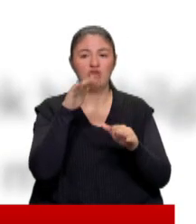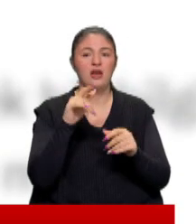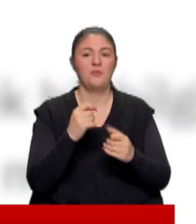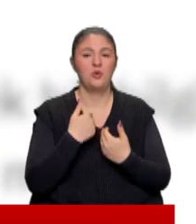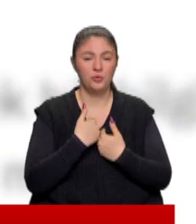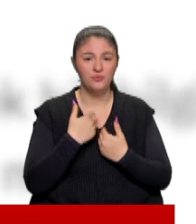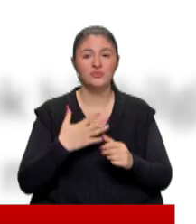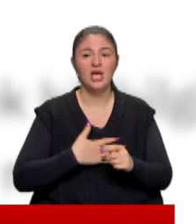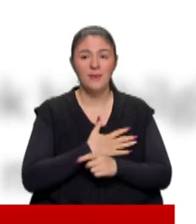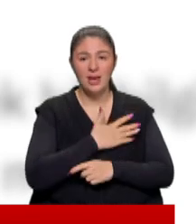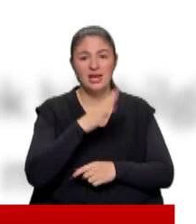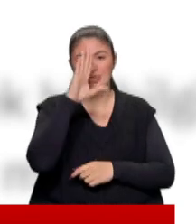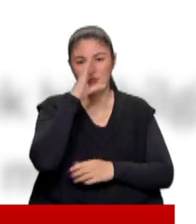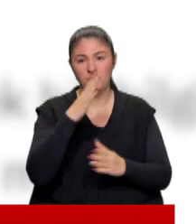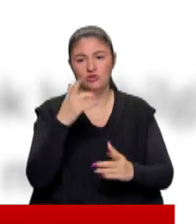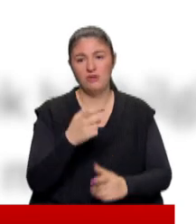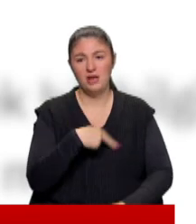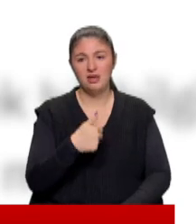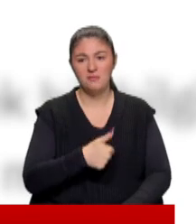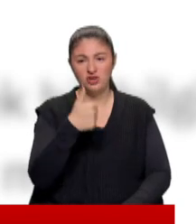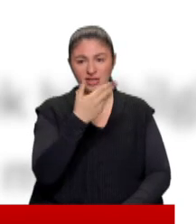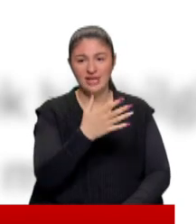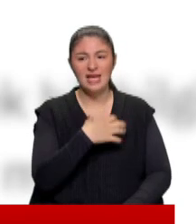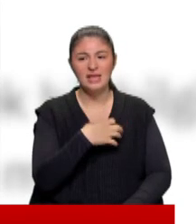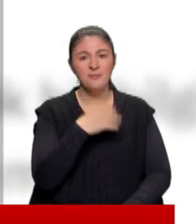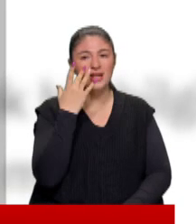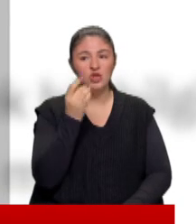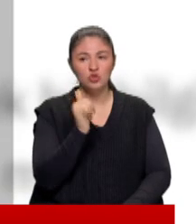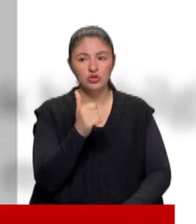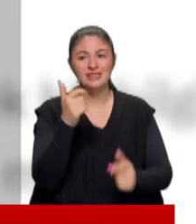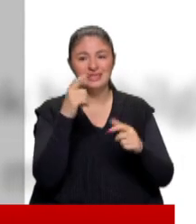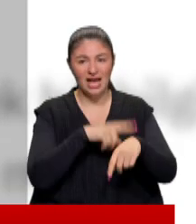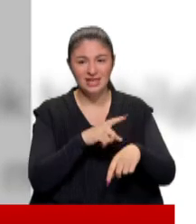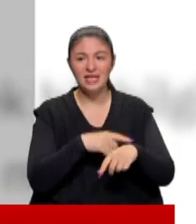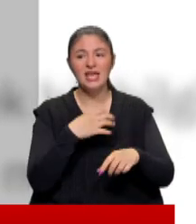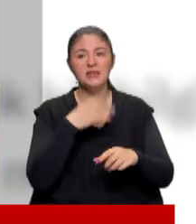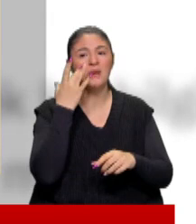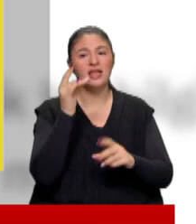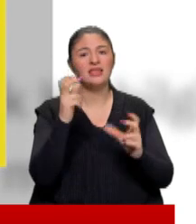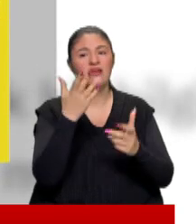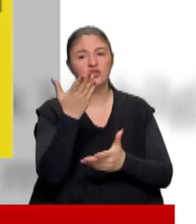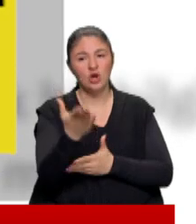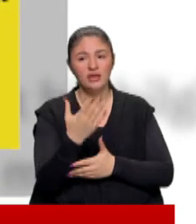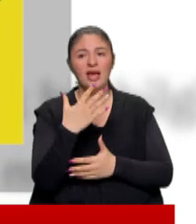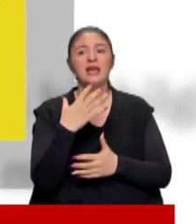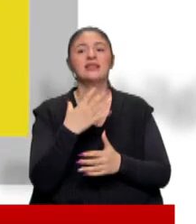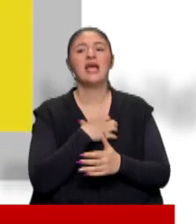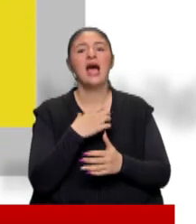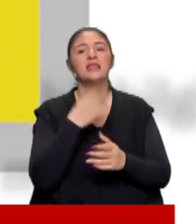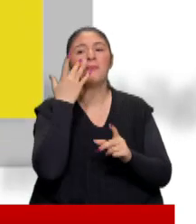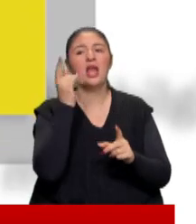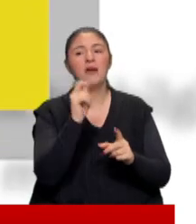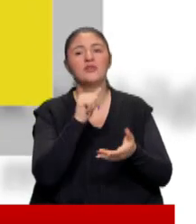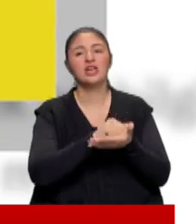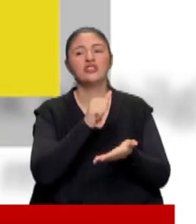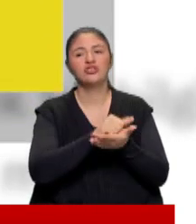çağrıda bulunuyorum. CHP'li İstanbul Büyükşehir Belediye Başkanı'nı kendi belirlediği gün ve saatte, kendi belirlediği televizyon kanalında,